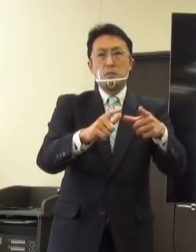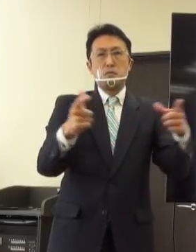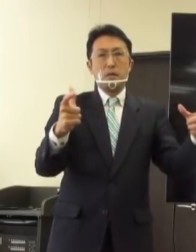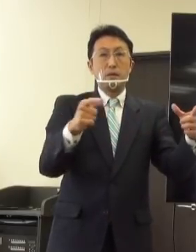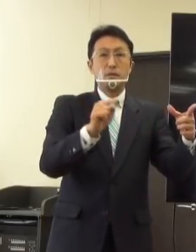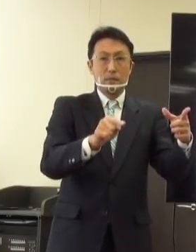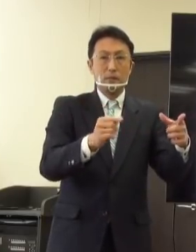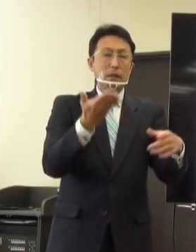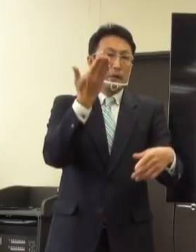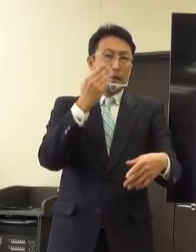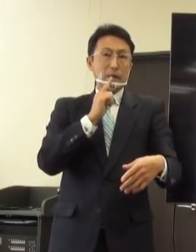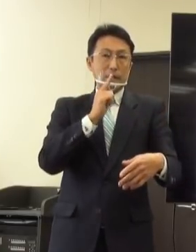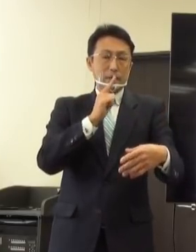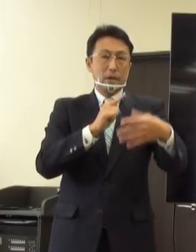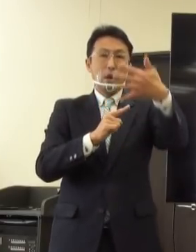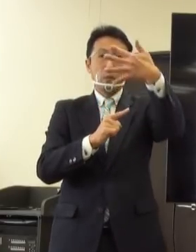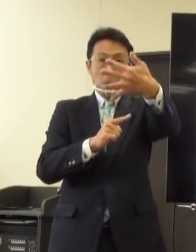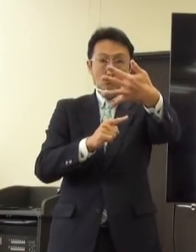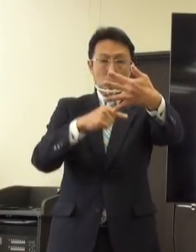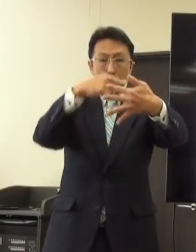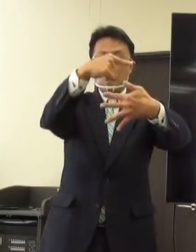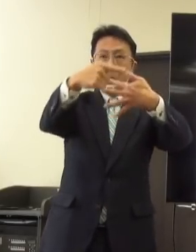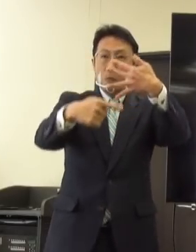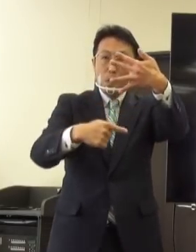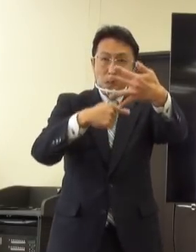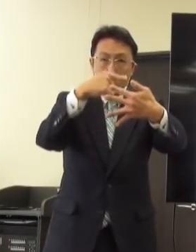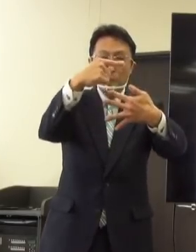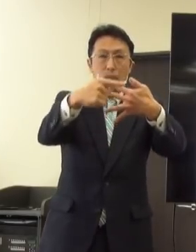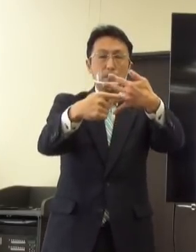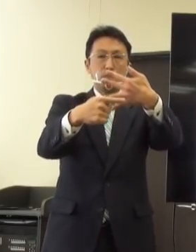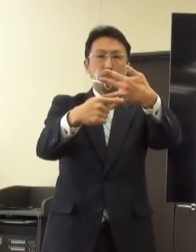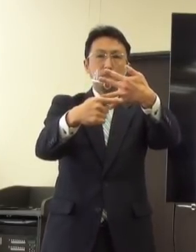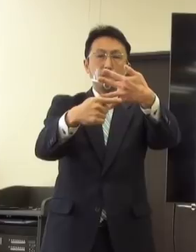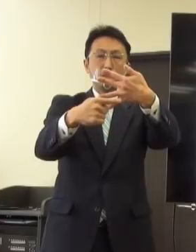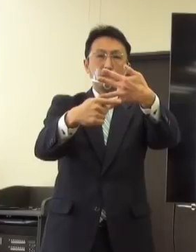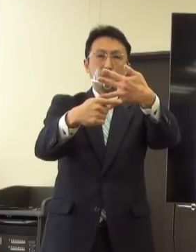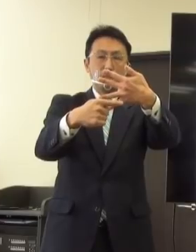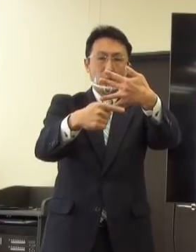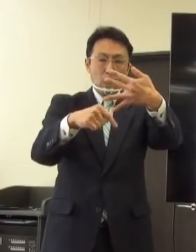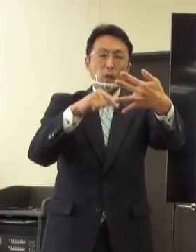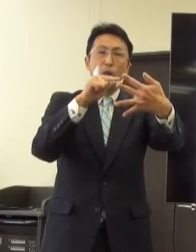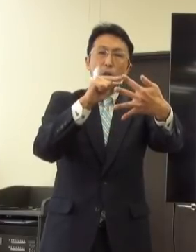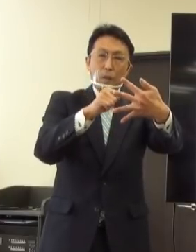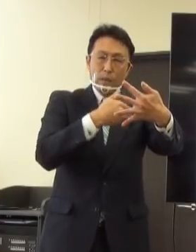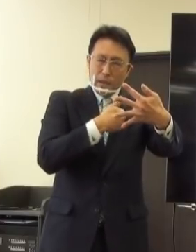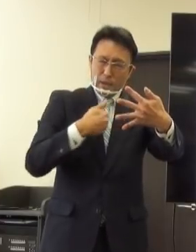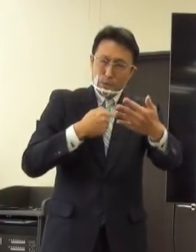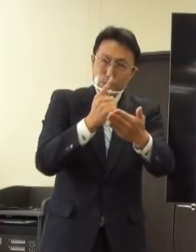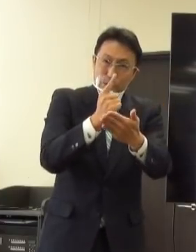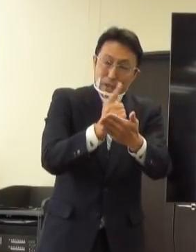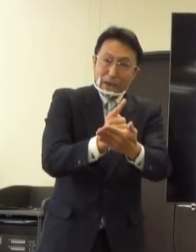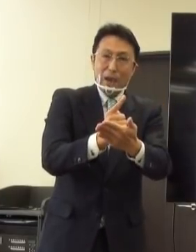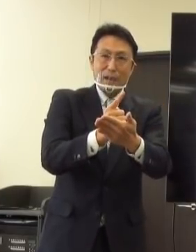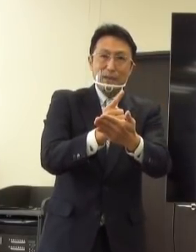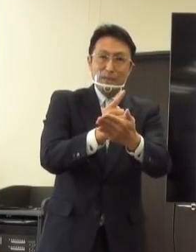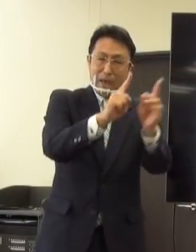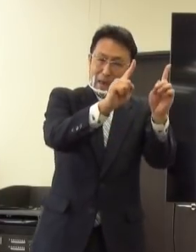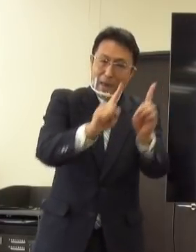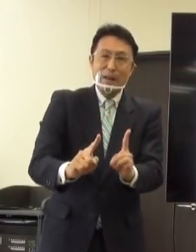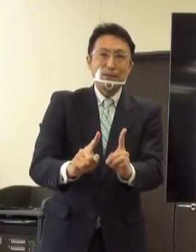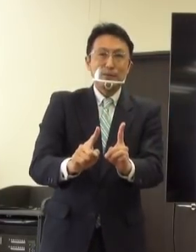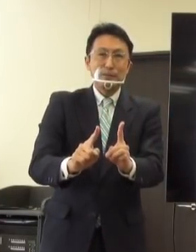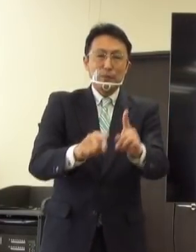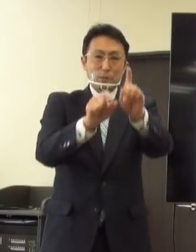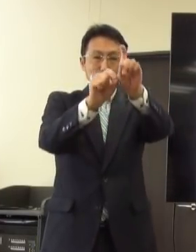の、場面ですねを避けていただくということ、これもう